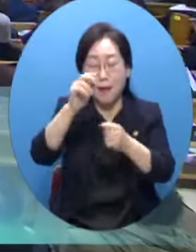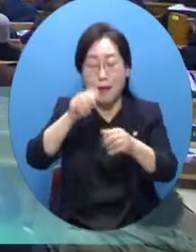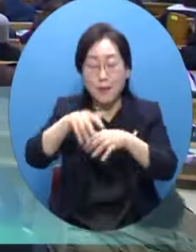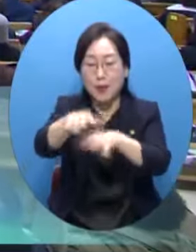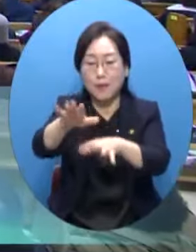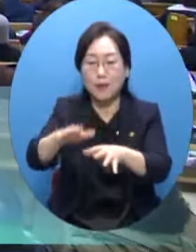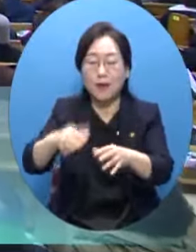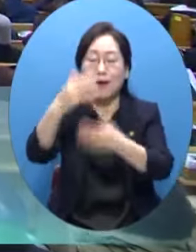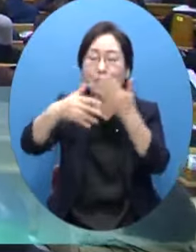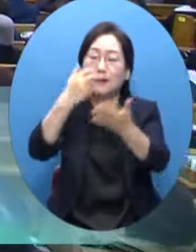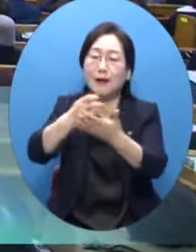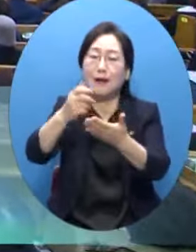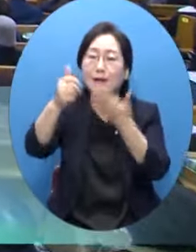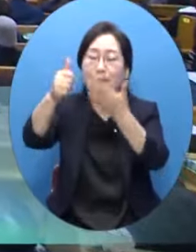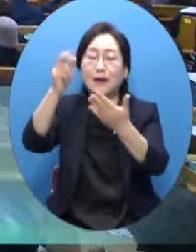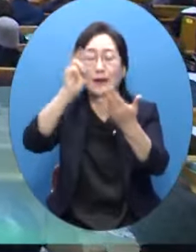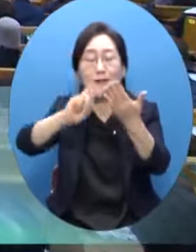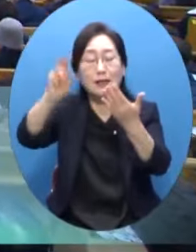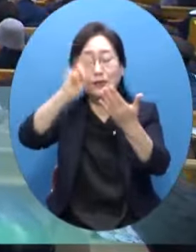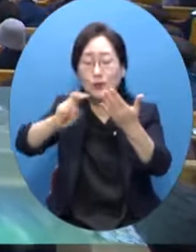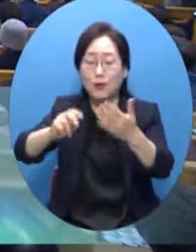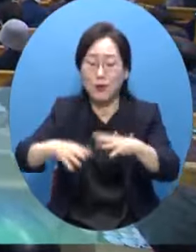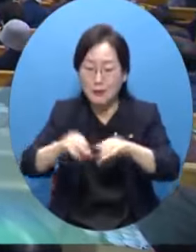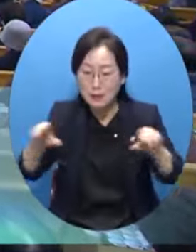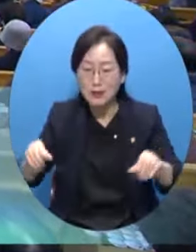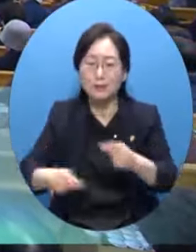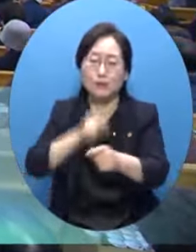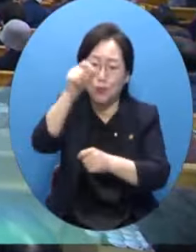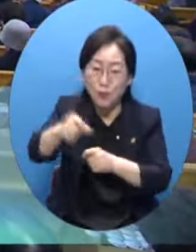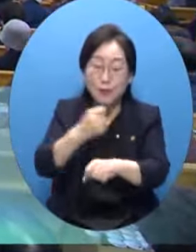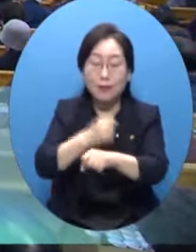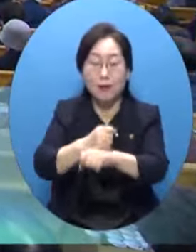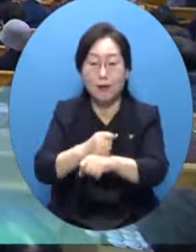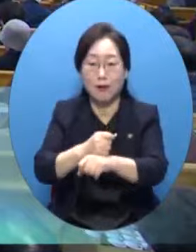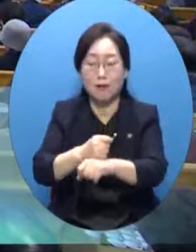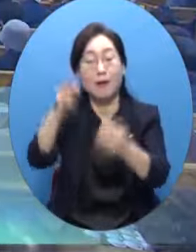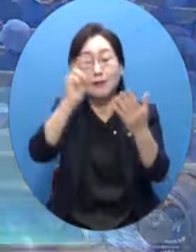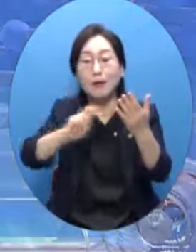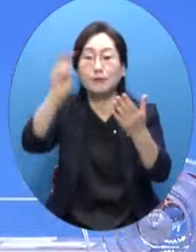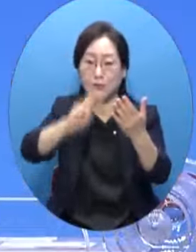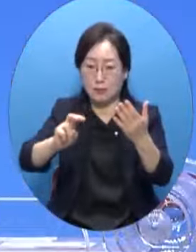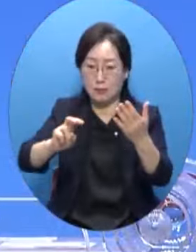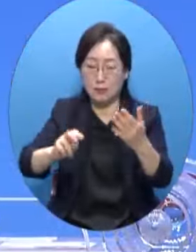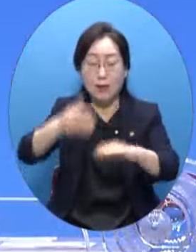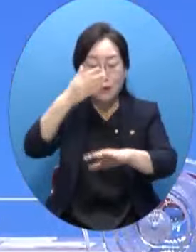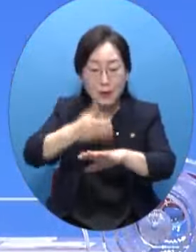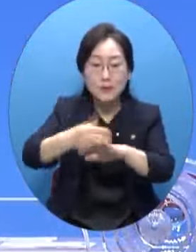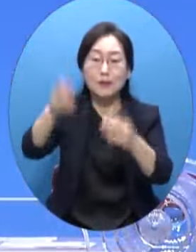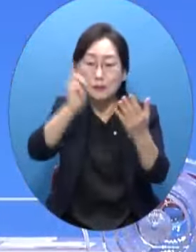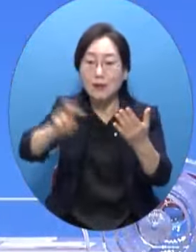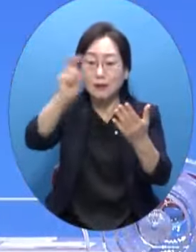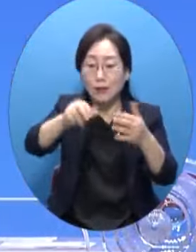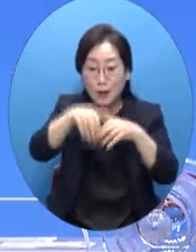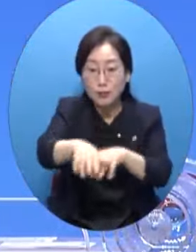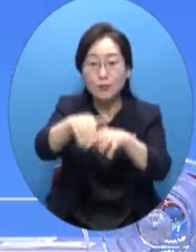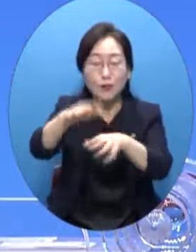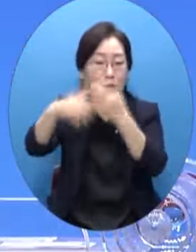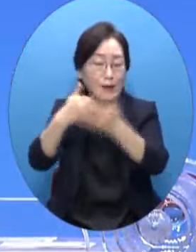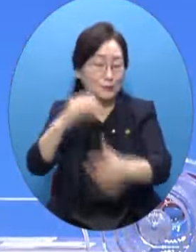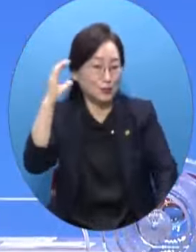야훼께 감사하라 그의 인자심이 영원하다 하게 하였더니 저들이 감사하고 찬양하고 감사하고 찬양을 나갔더니